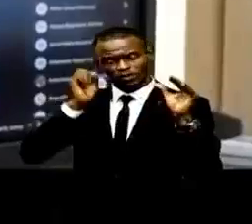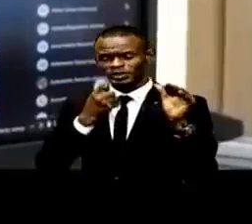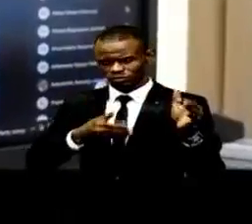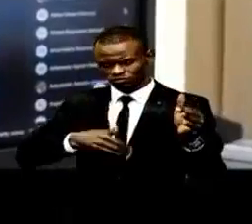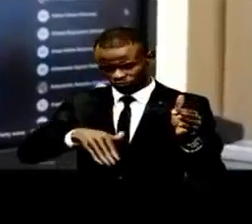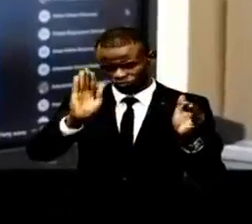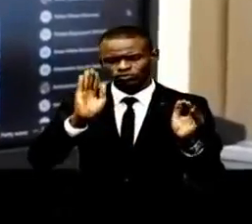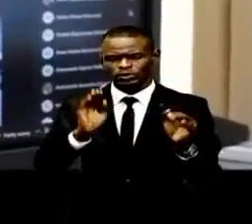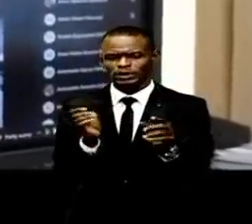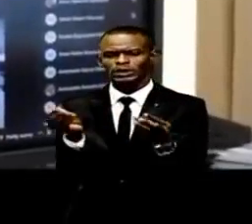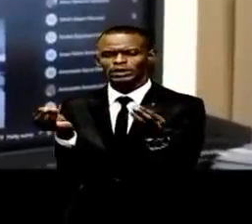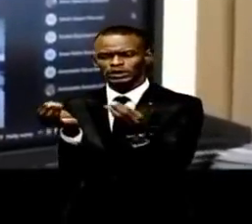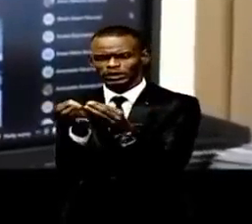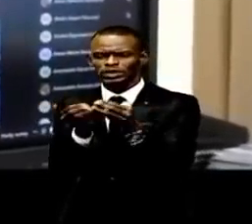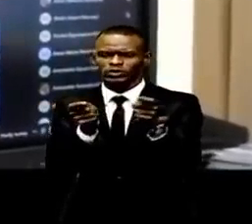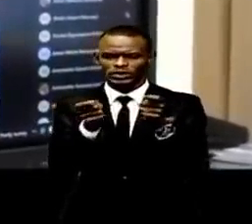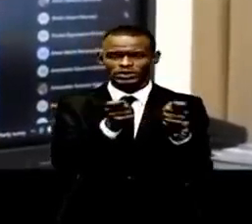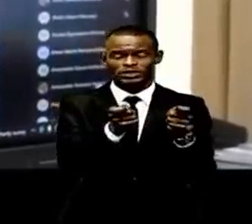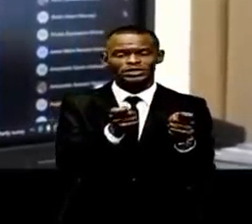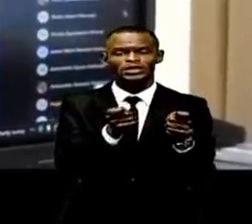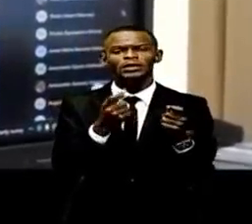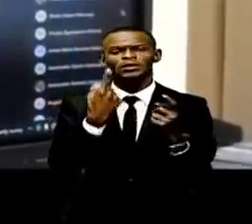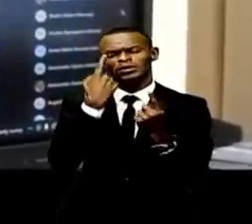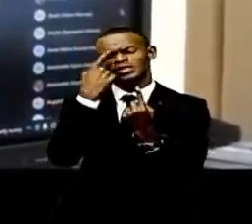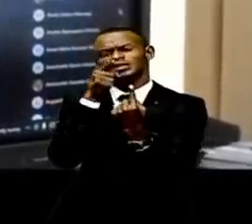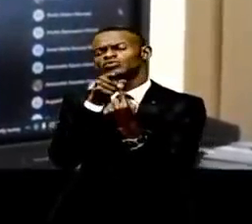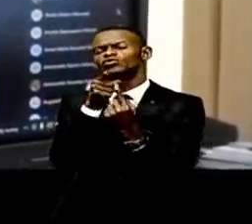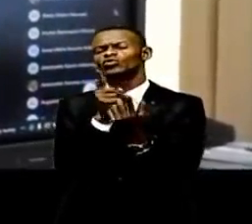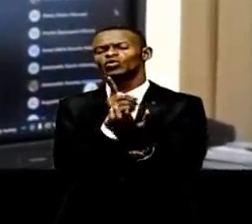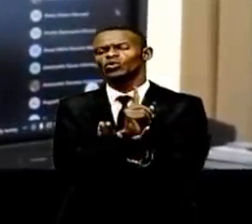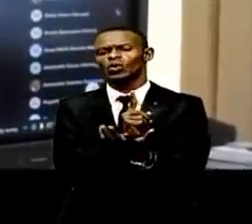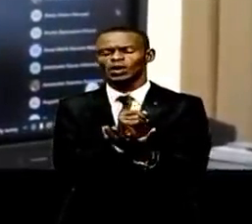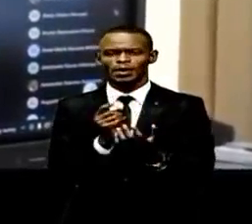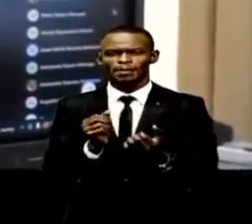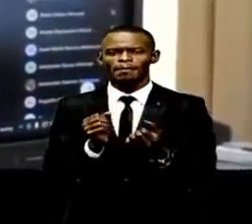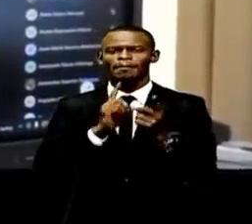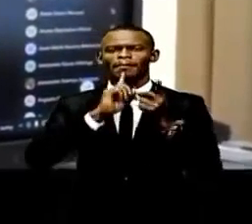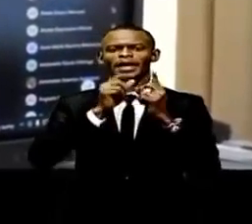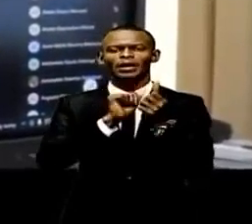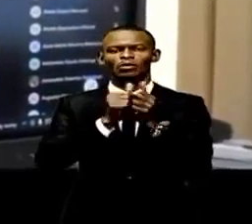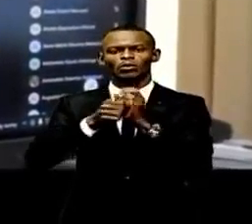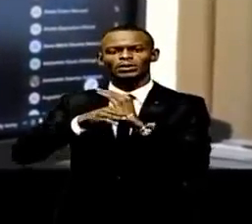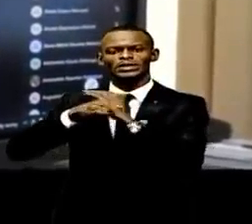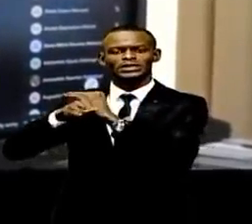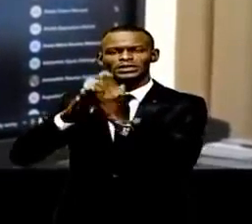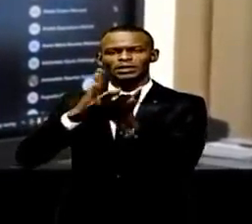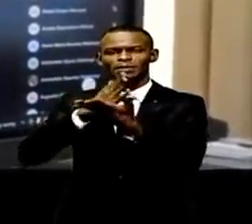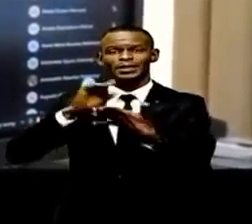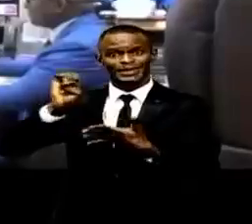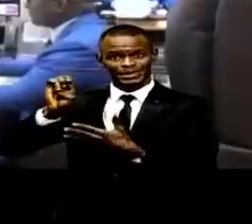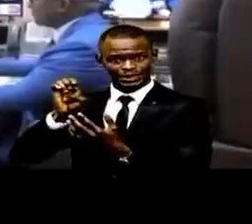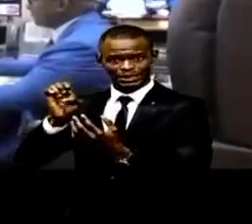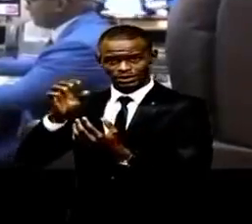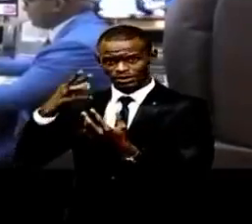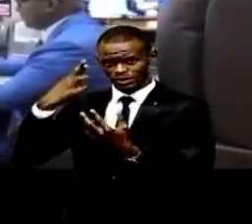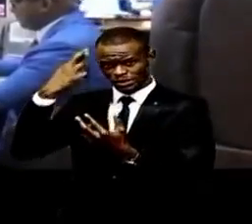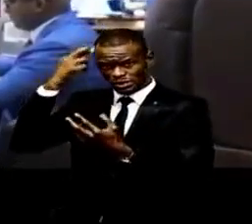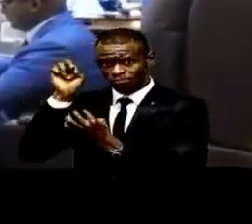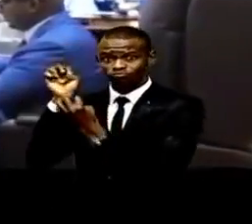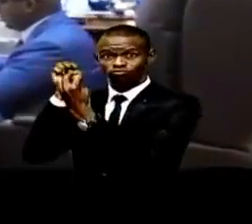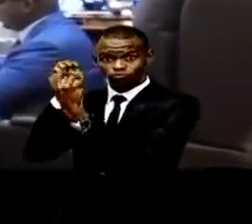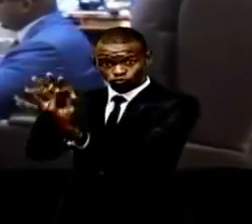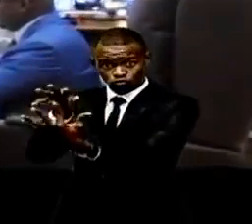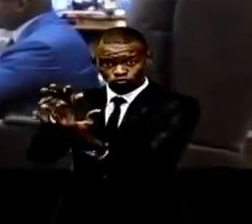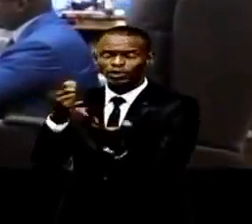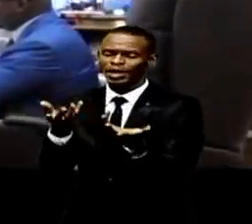situation sécuritaire qui prévaut à l'est du pays, principalement au nord Kivu. Après avoir passé en revue toute la situation sur le